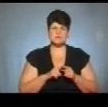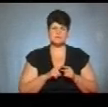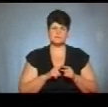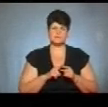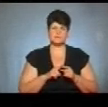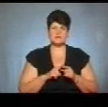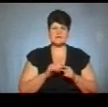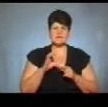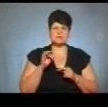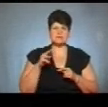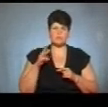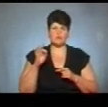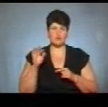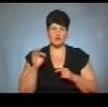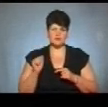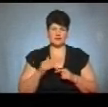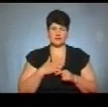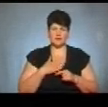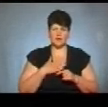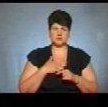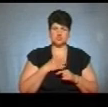це символи наші